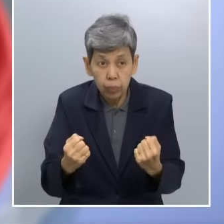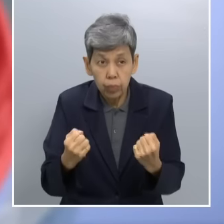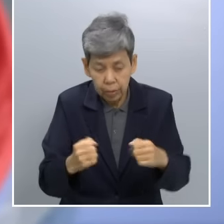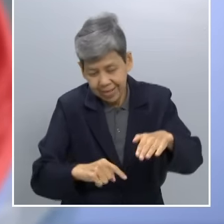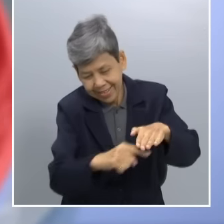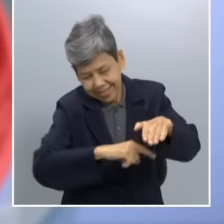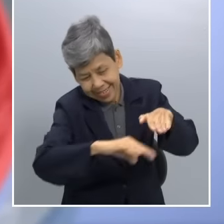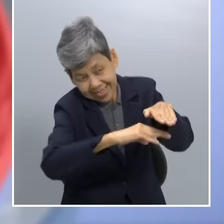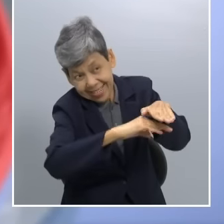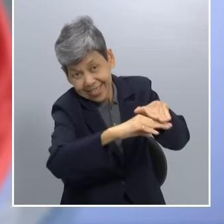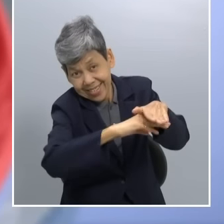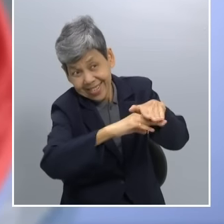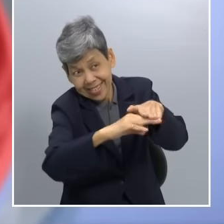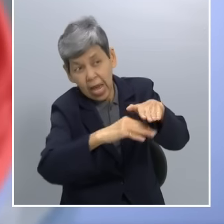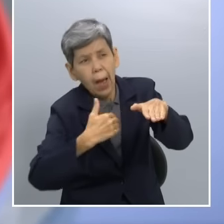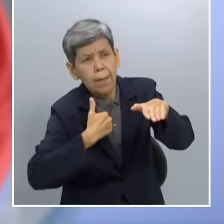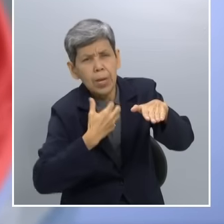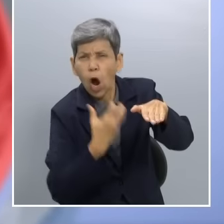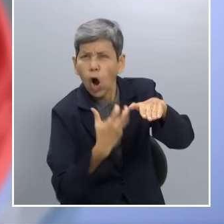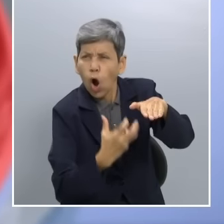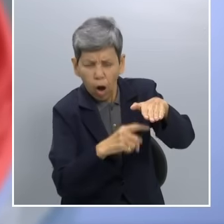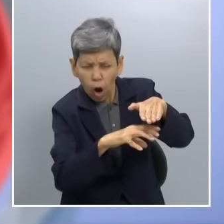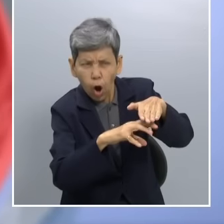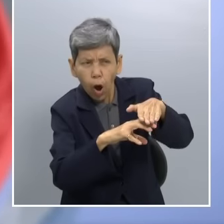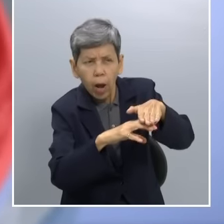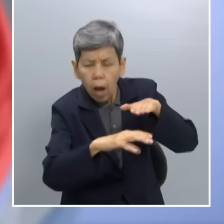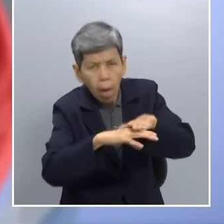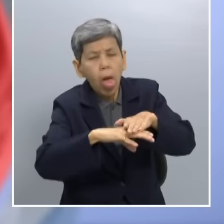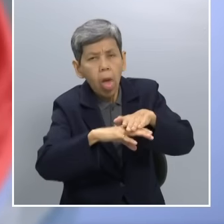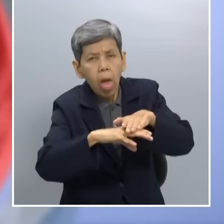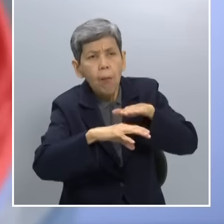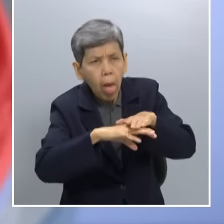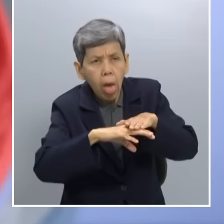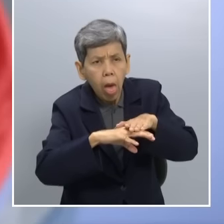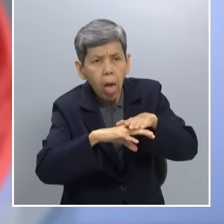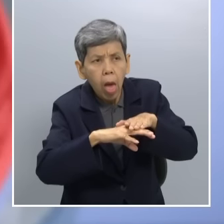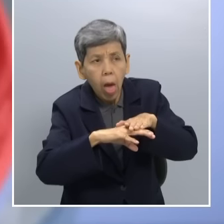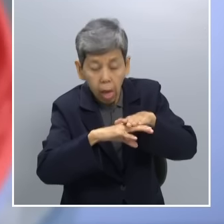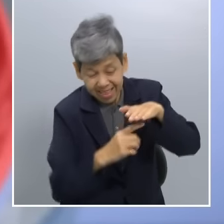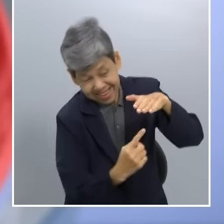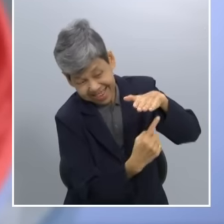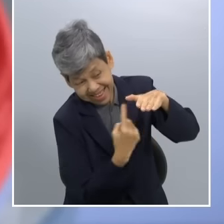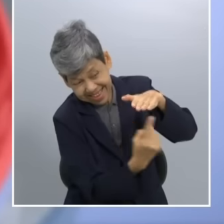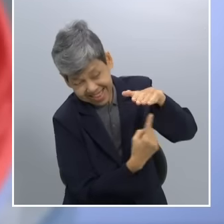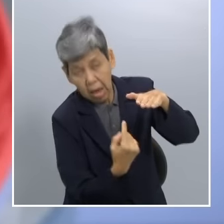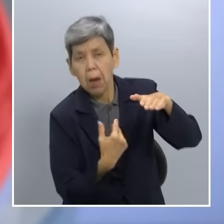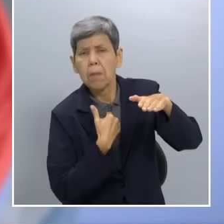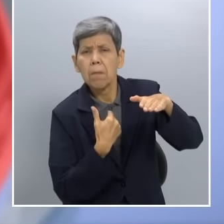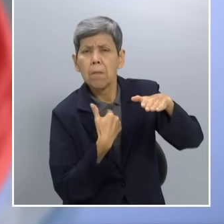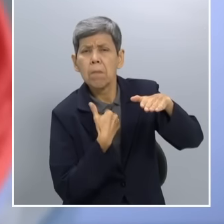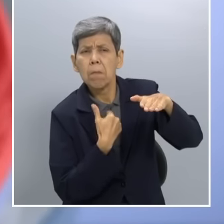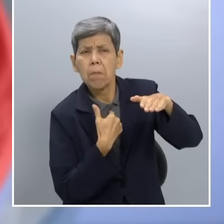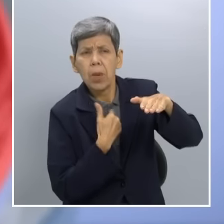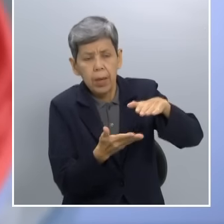ใต้ข้างบนถนนน่ะมันมีวัตถุอะไรไม่รู้อย่างนึงอ่ะน้องก็ขับไปชนพอชนเสร็จปุ๊บเนี่ยใต้ท้องรถคุณผู้ชมครับมันจะมีเหมือนกับเป็น